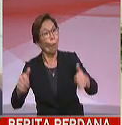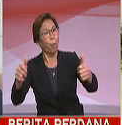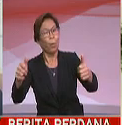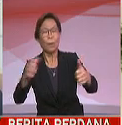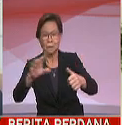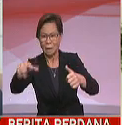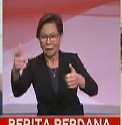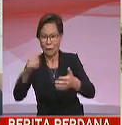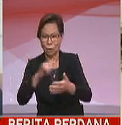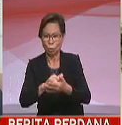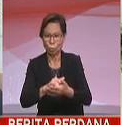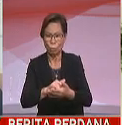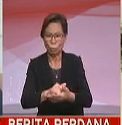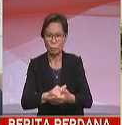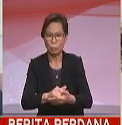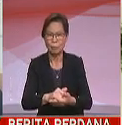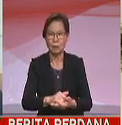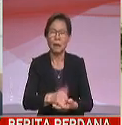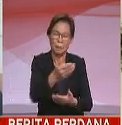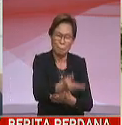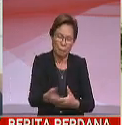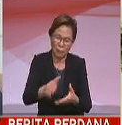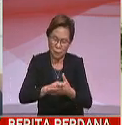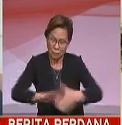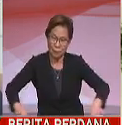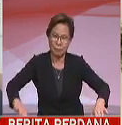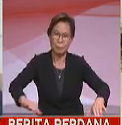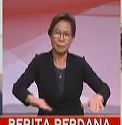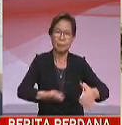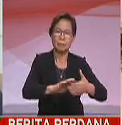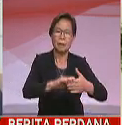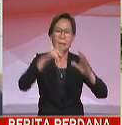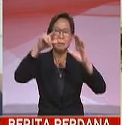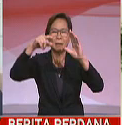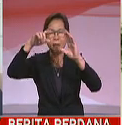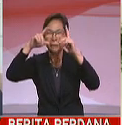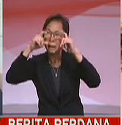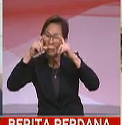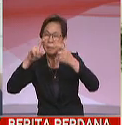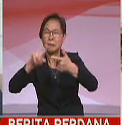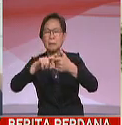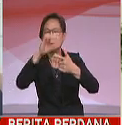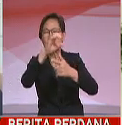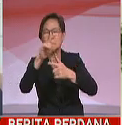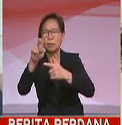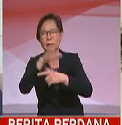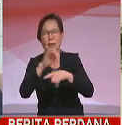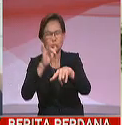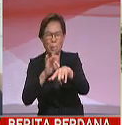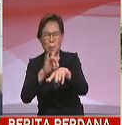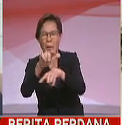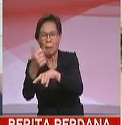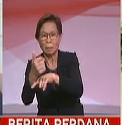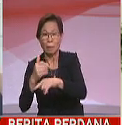daripada itu, kelengkapan-kelengkapan keselamatan seperti sistem ADAS dan kamera dan juga pelbagai sensor lain, yang itu juga